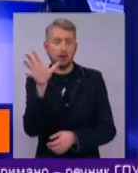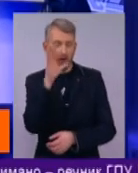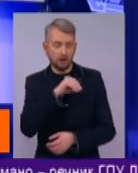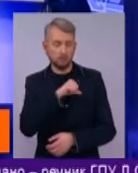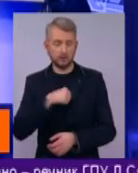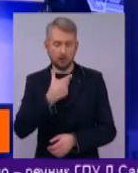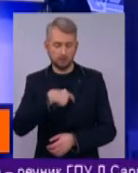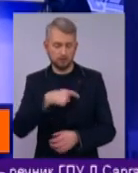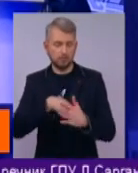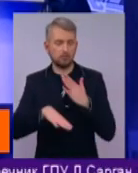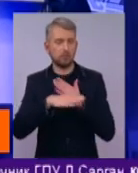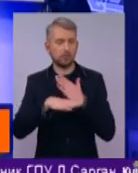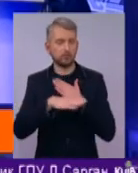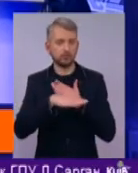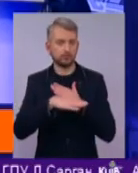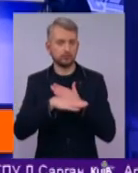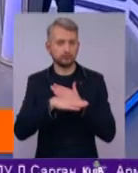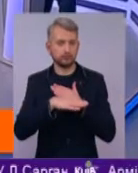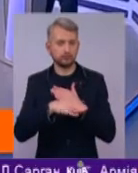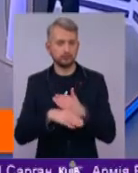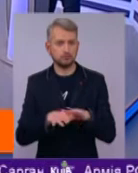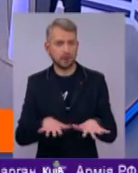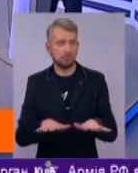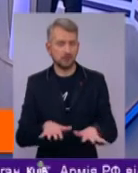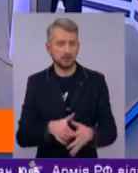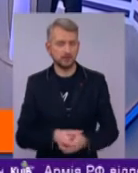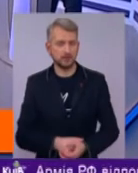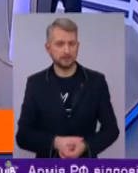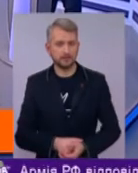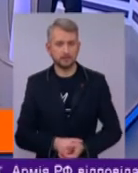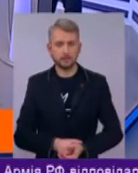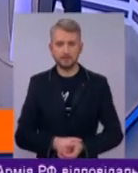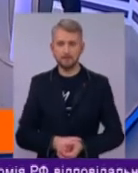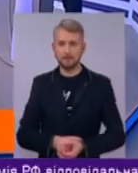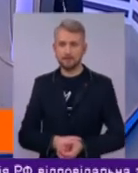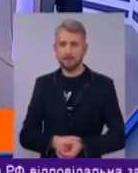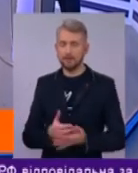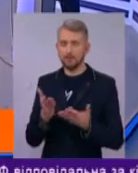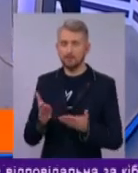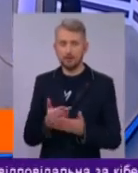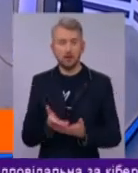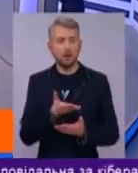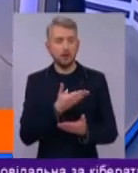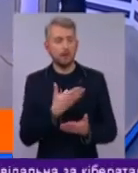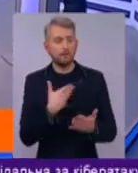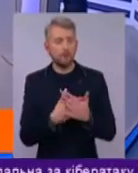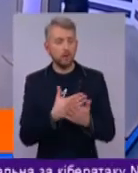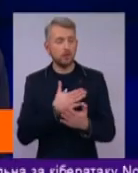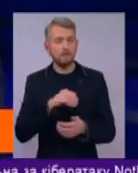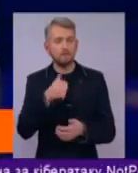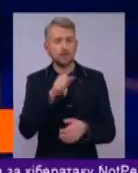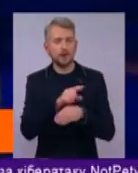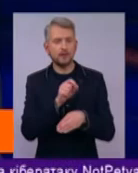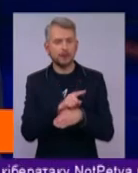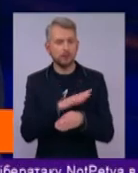собі допомогу на місці зробити. Прошу. От ми ставили якраз першу задачу – це